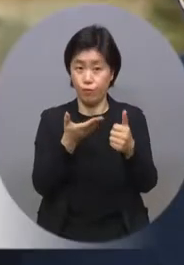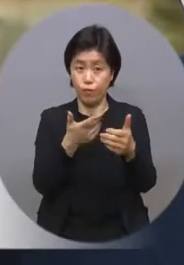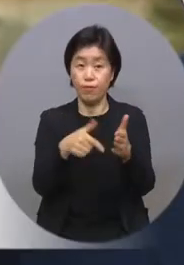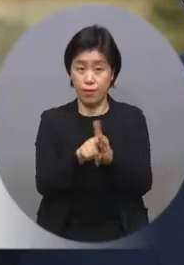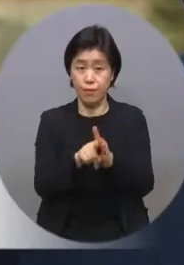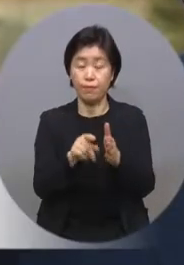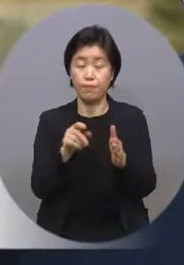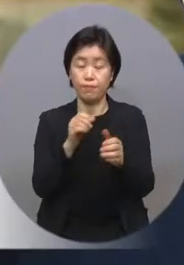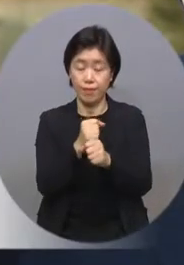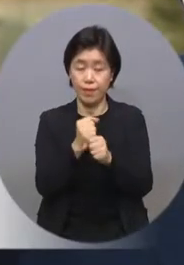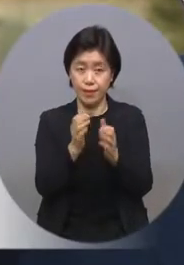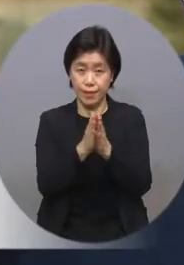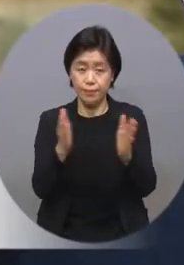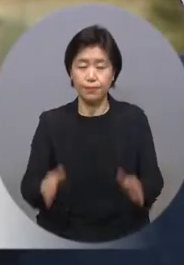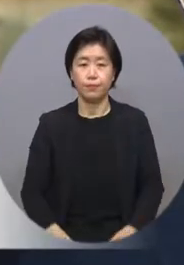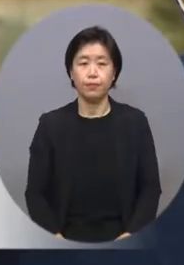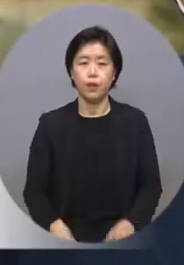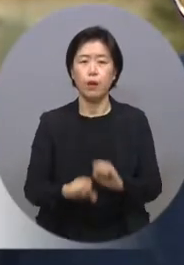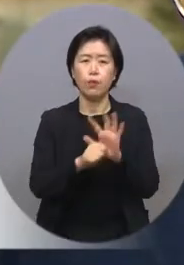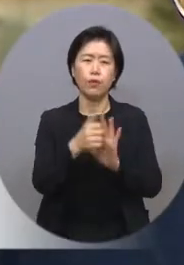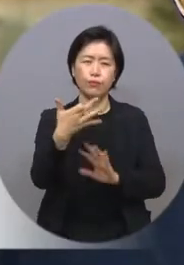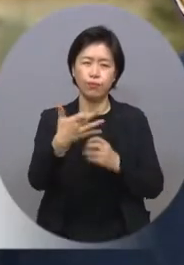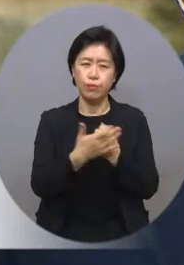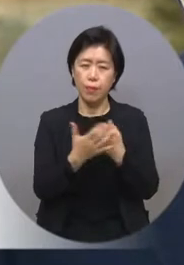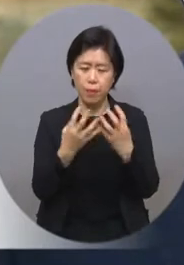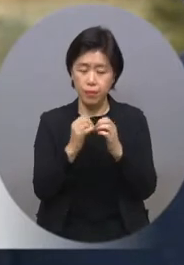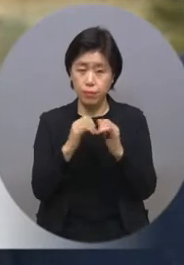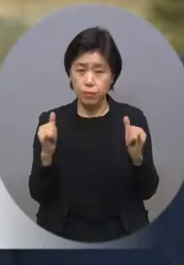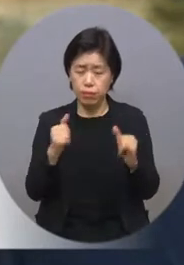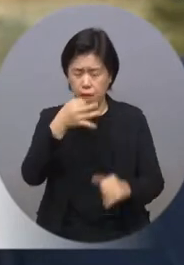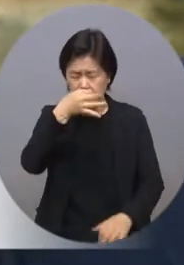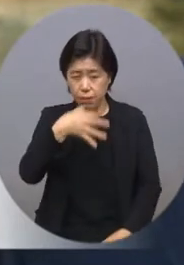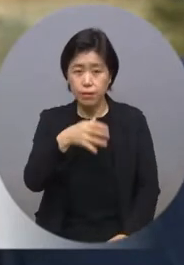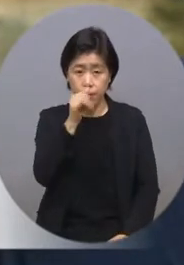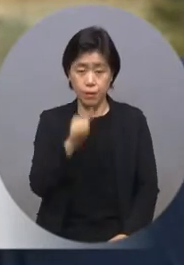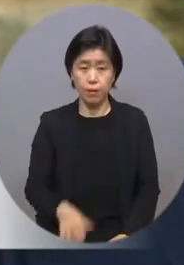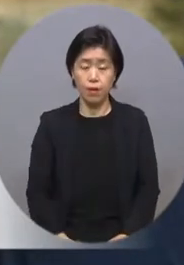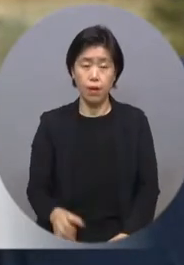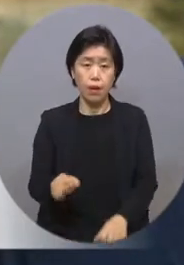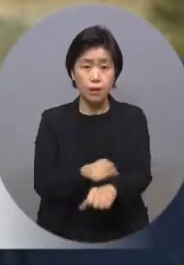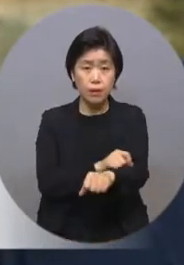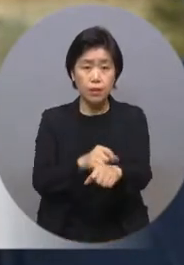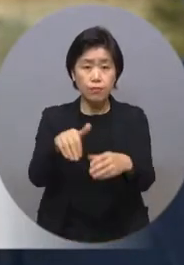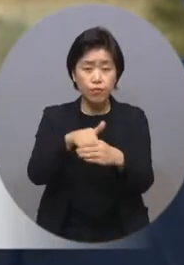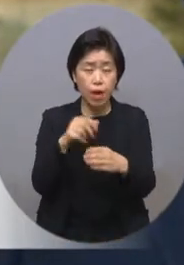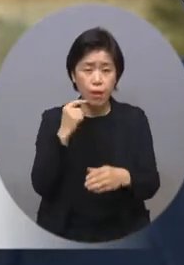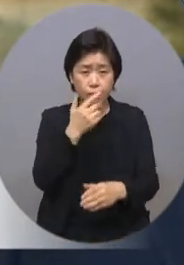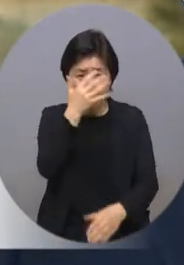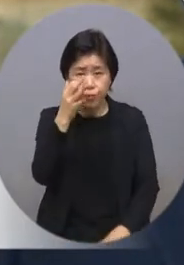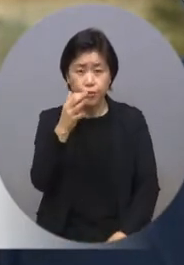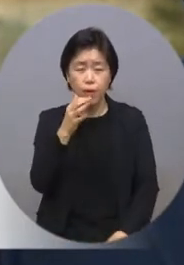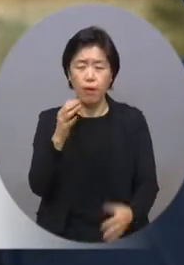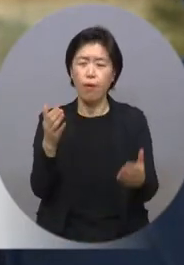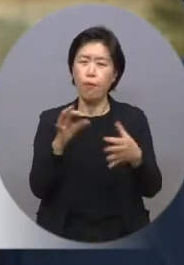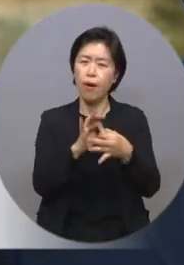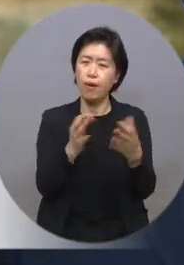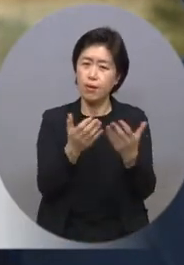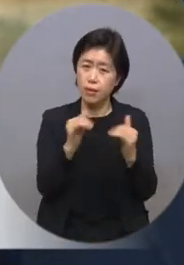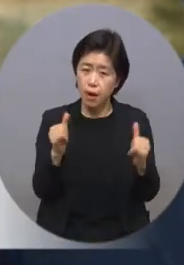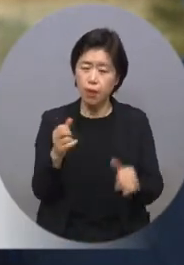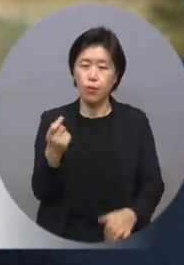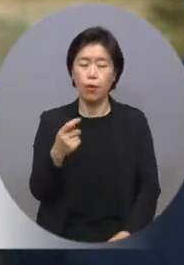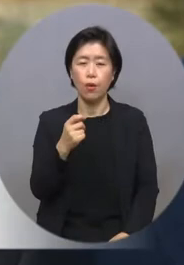포로 날 6으로 많은 국민들이 힘들어하고 있습니다 특히 문화 예술인들과 중 2 상 공인들은 어